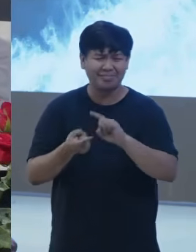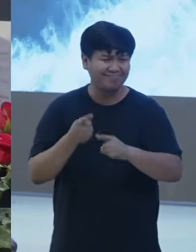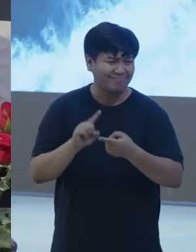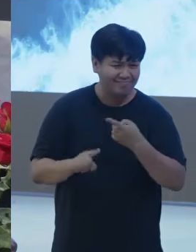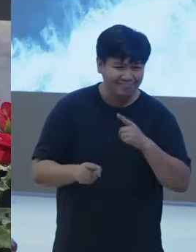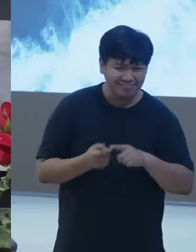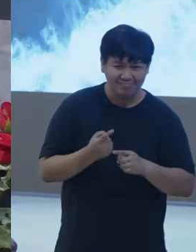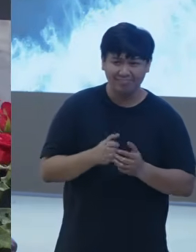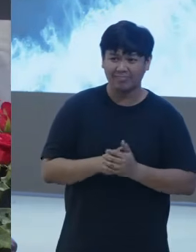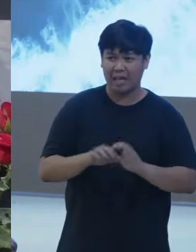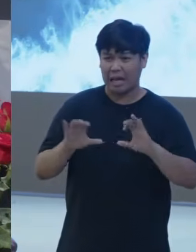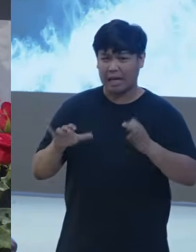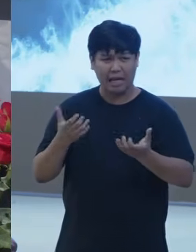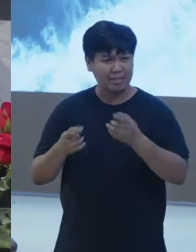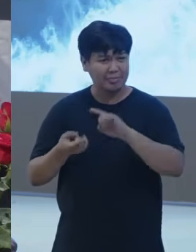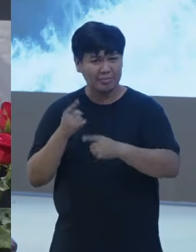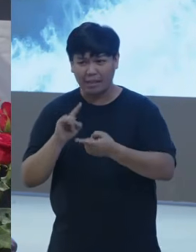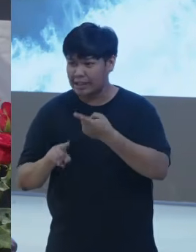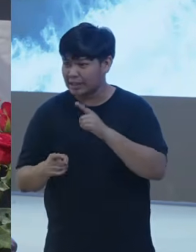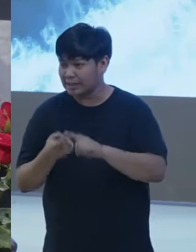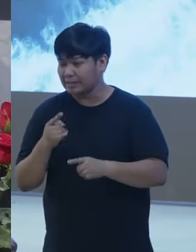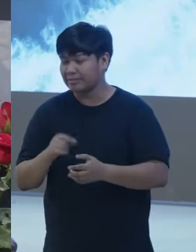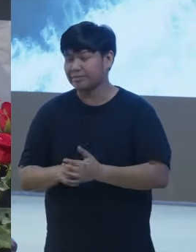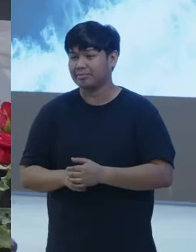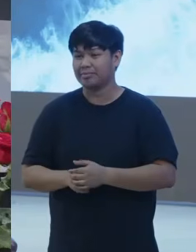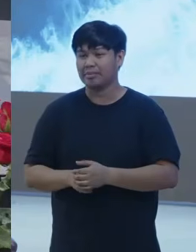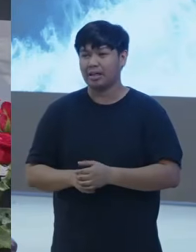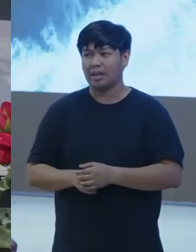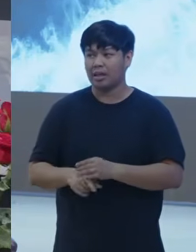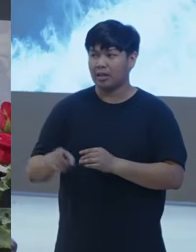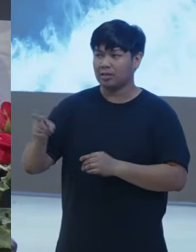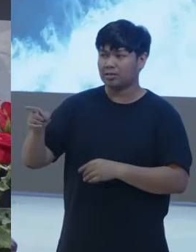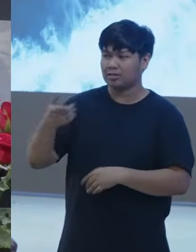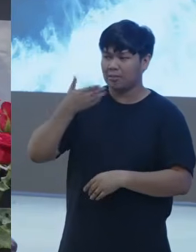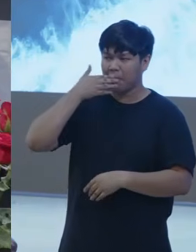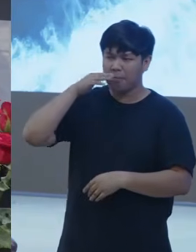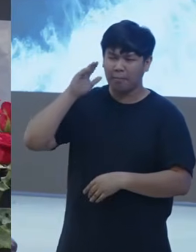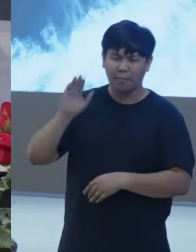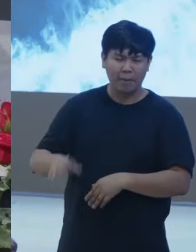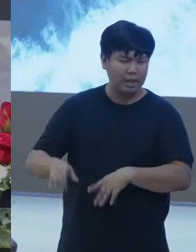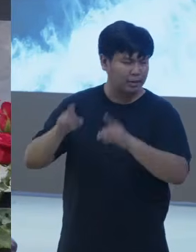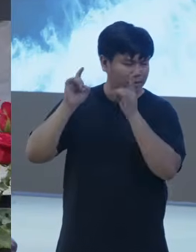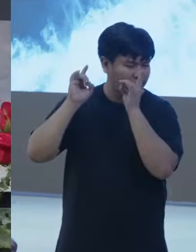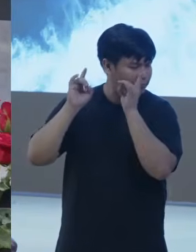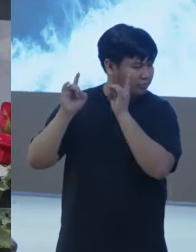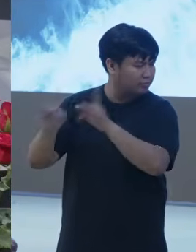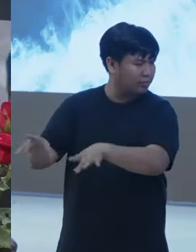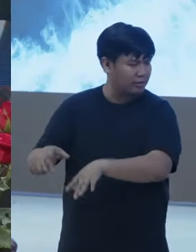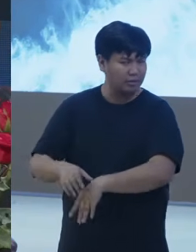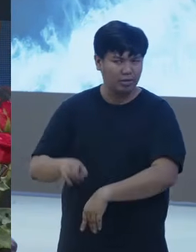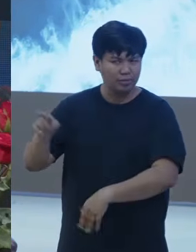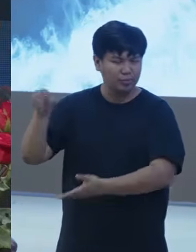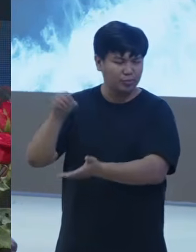kapitbahay, mahal sa buhay, na merong nagawang atraso sa inyo.